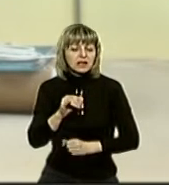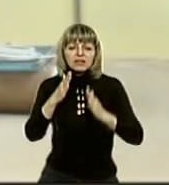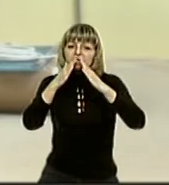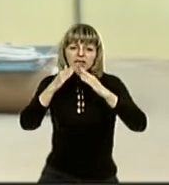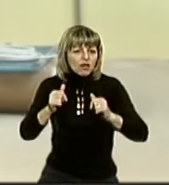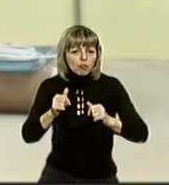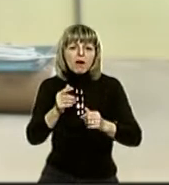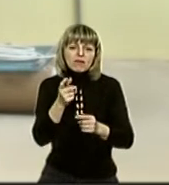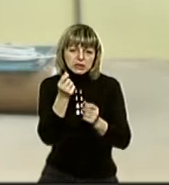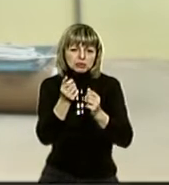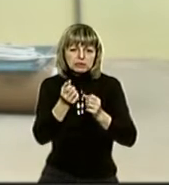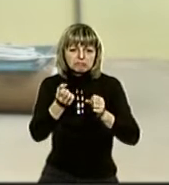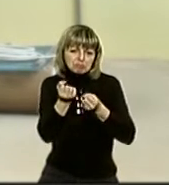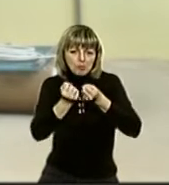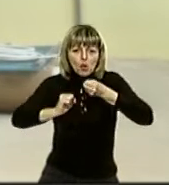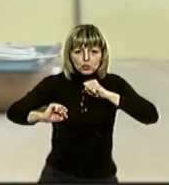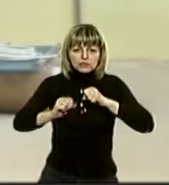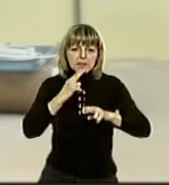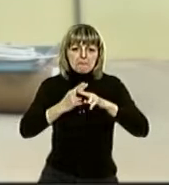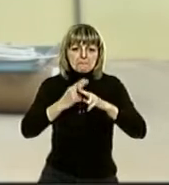Не впав, а ліг металопрофіль під